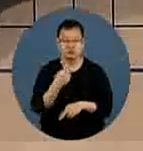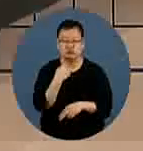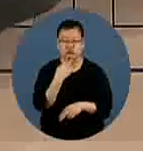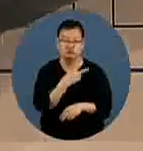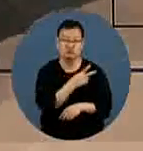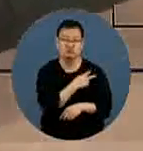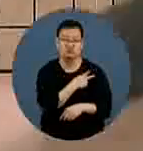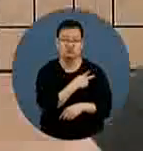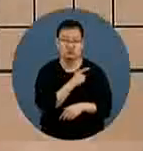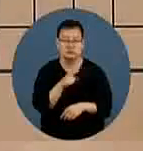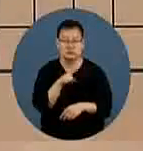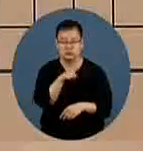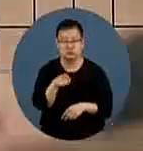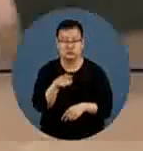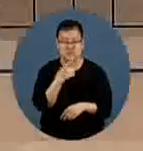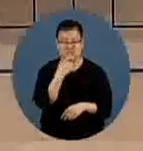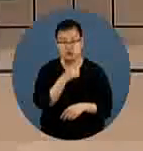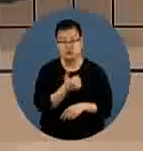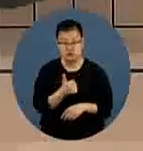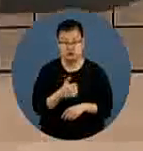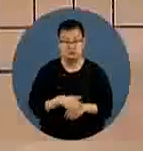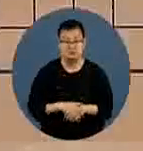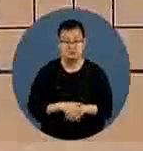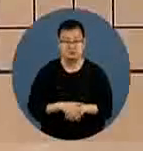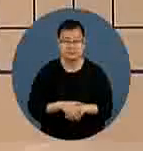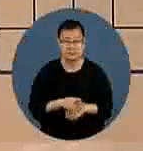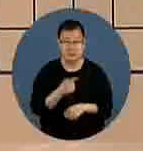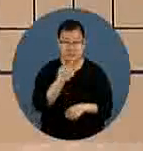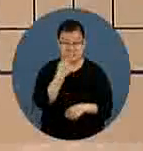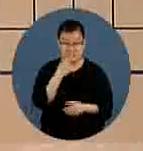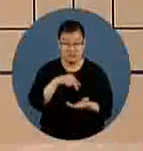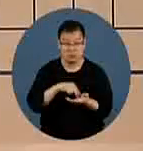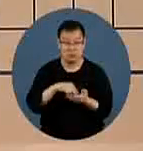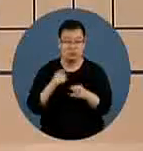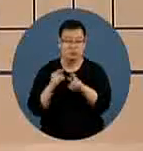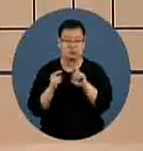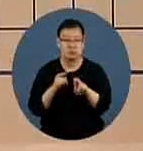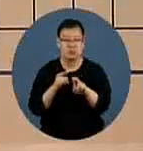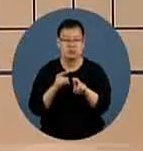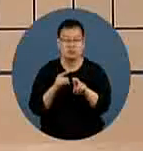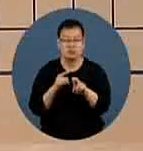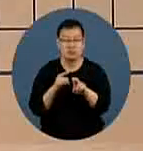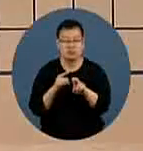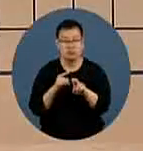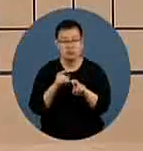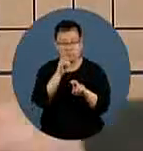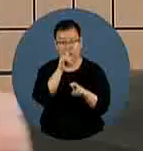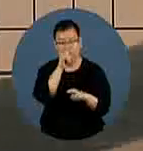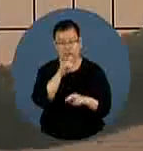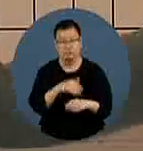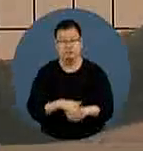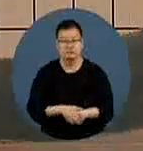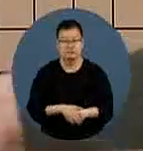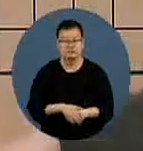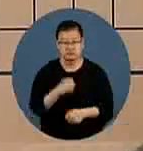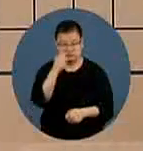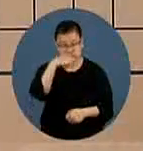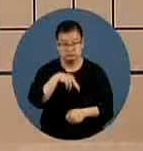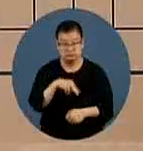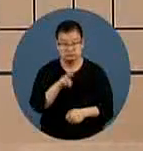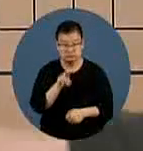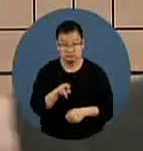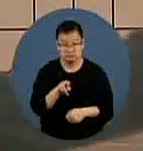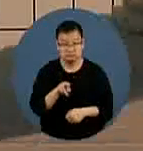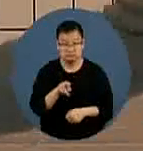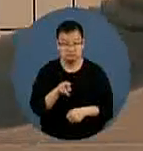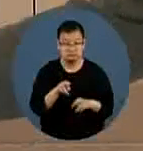그래서 백으로도 반격수단이 있는데요. 네, 바로 이렇게 두는 수가 좋은 수가 되겠습니다. 자, 여기서는 그냥